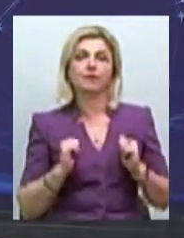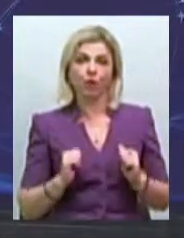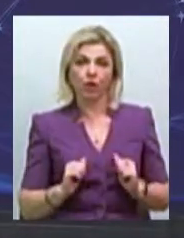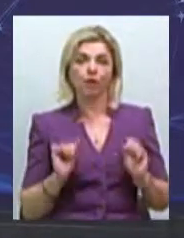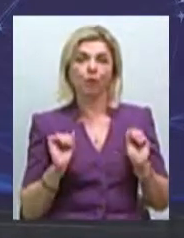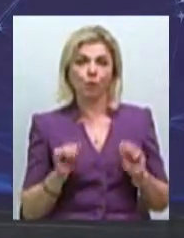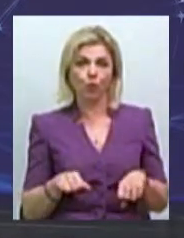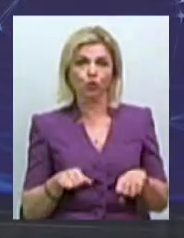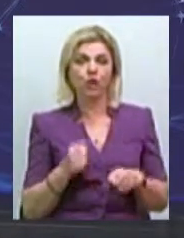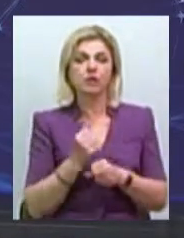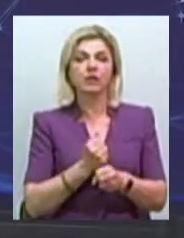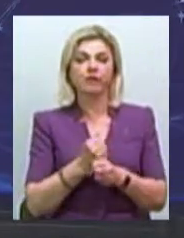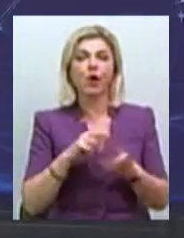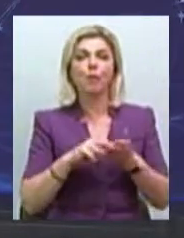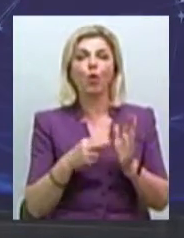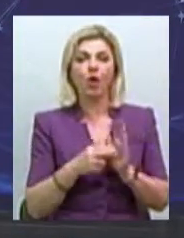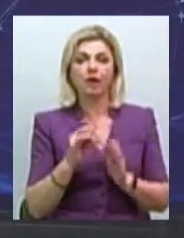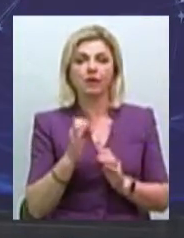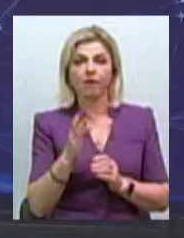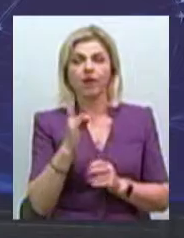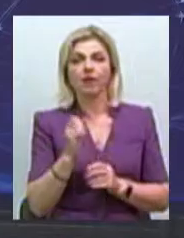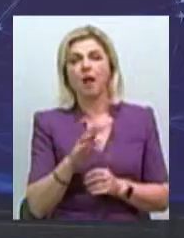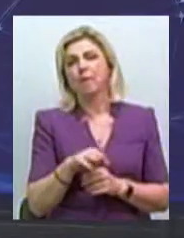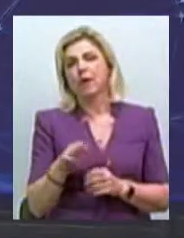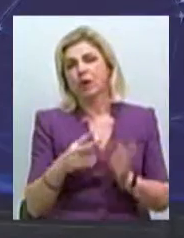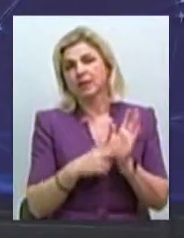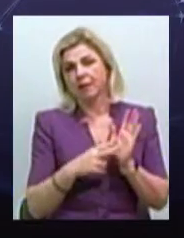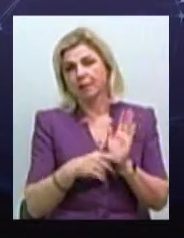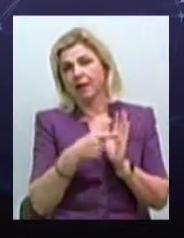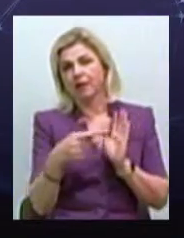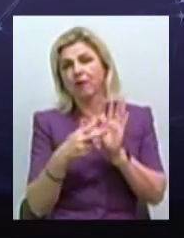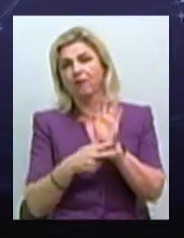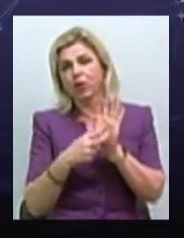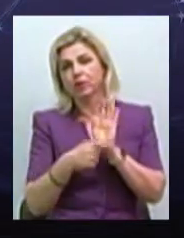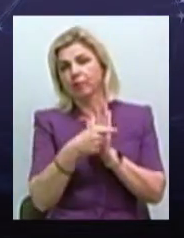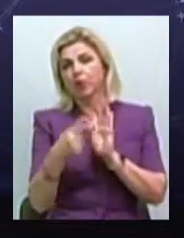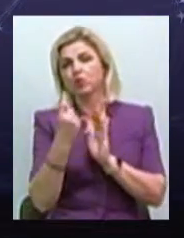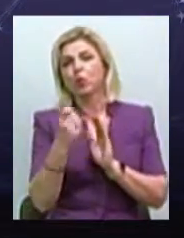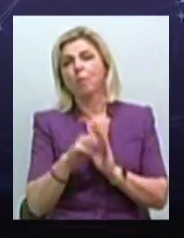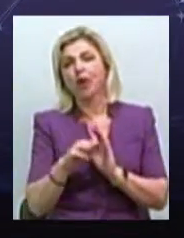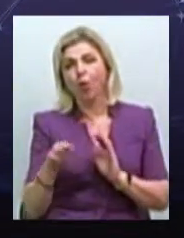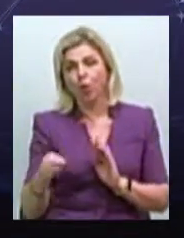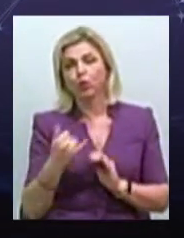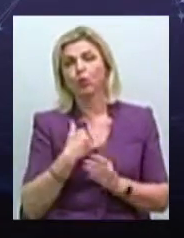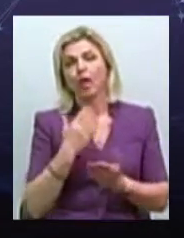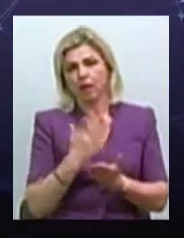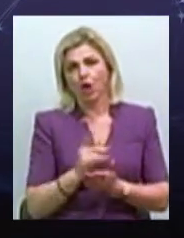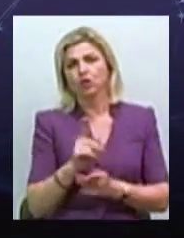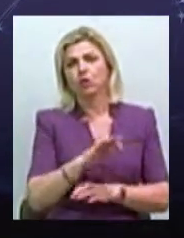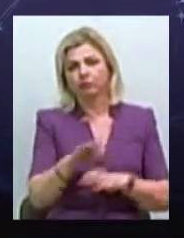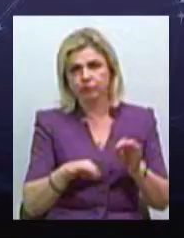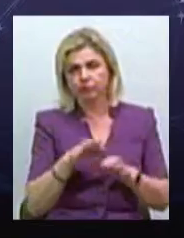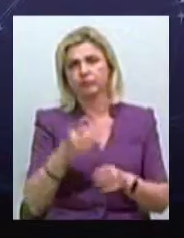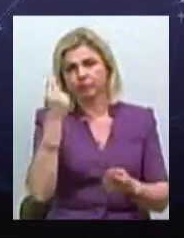можна розробити проєктів на мільйонів 70, 80, 100 мільйонів, у нас є що розробляти, у нас є